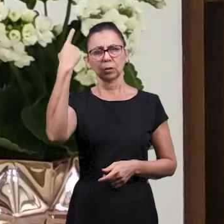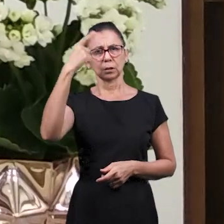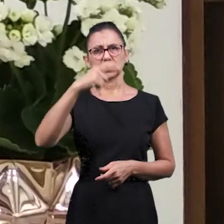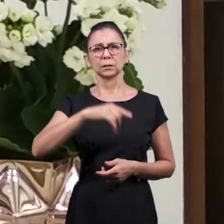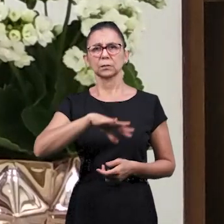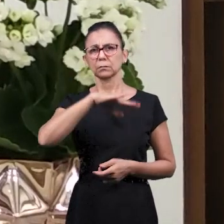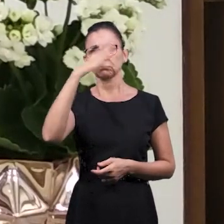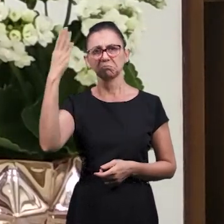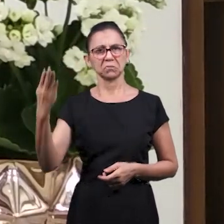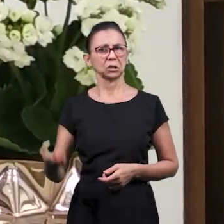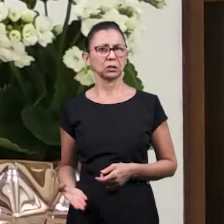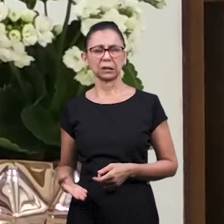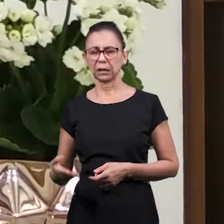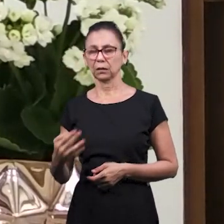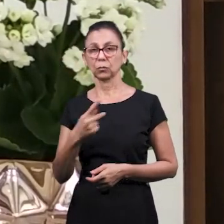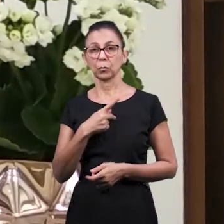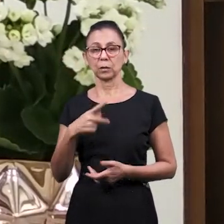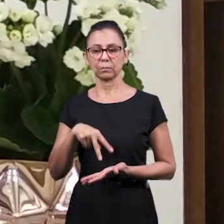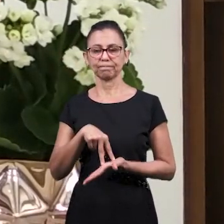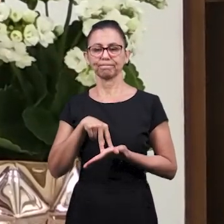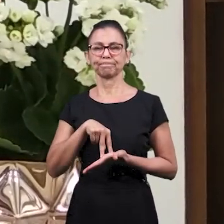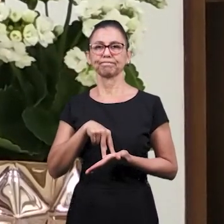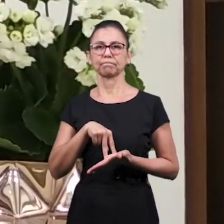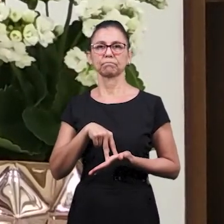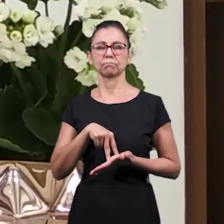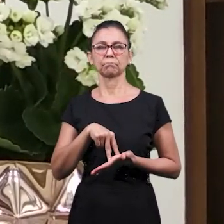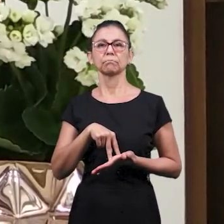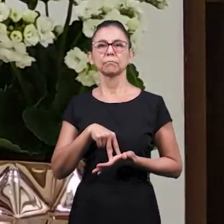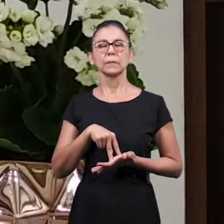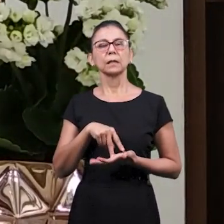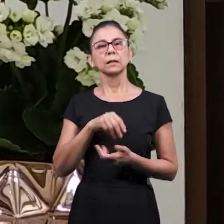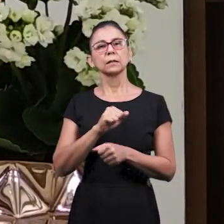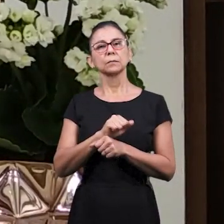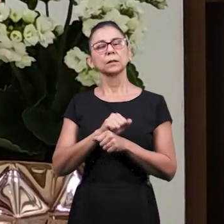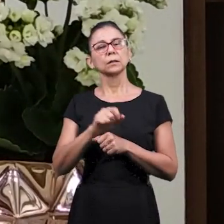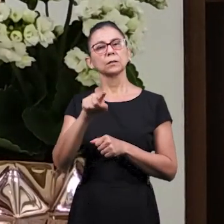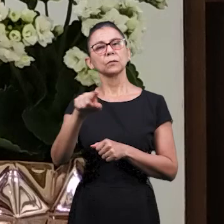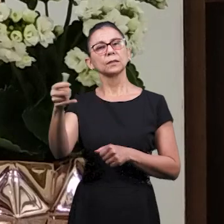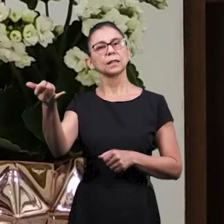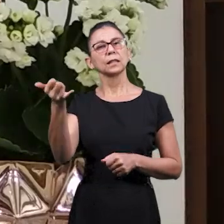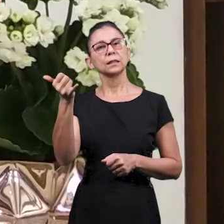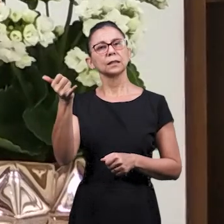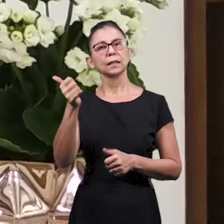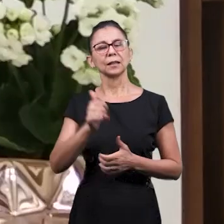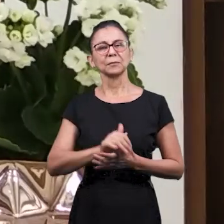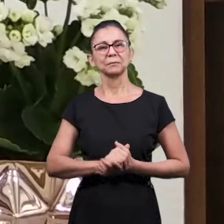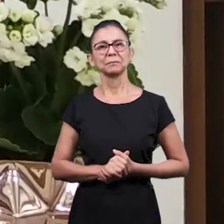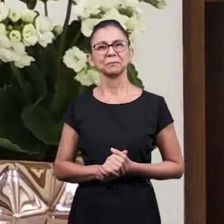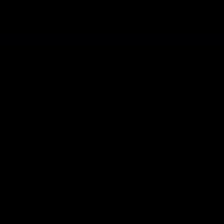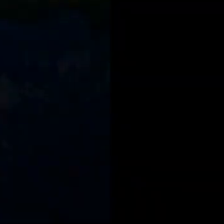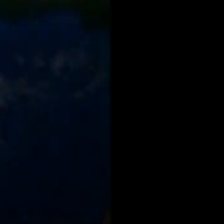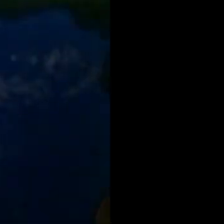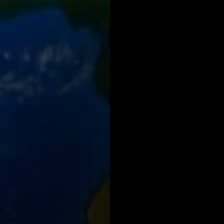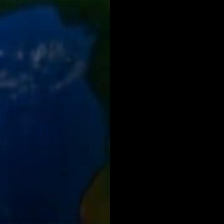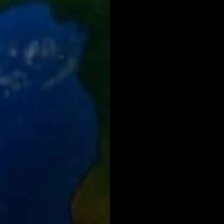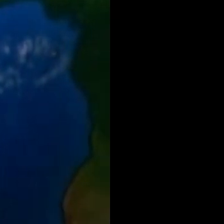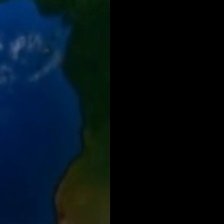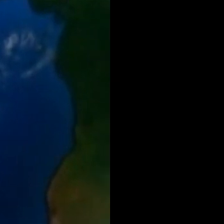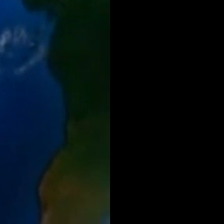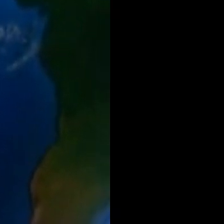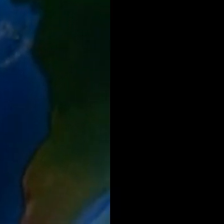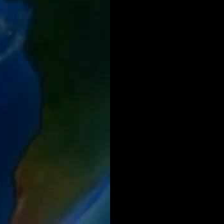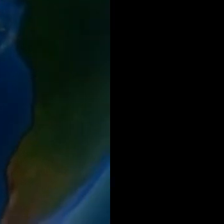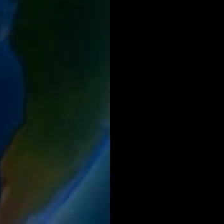0800-707-3076, по которому те, кто живут в Бразилии, может позвонить и получат ассистенцию пасторов.